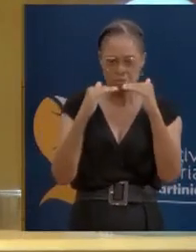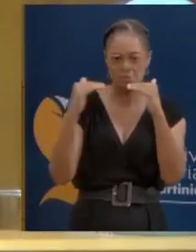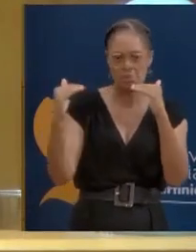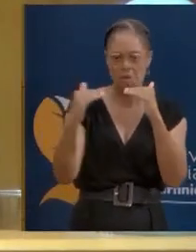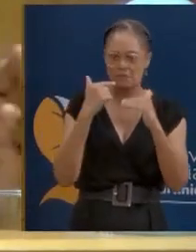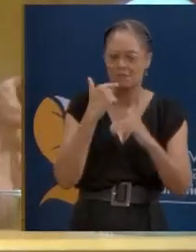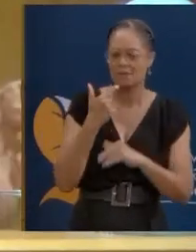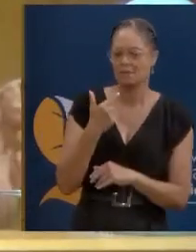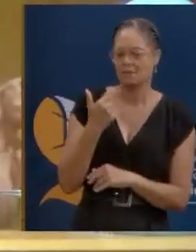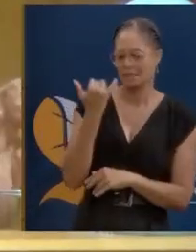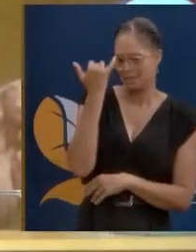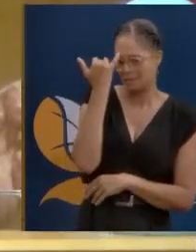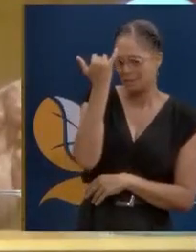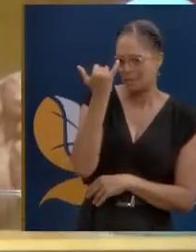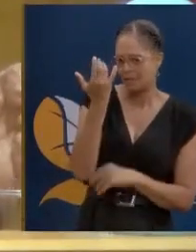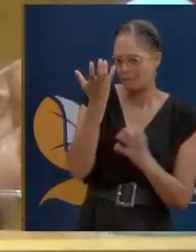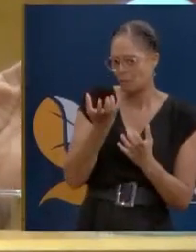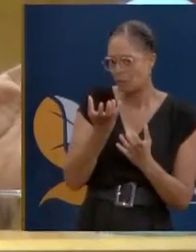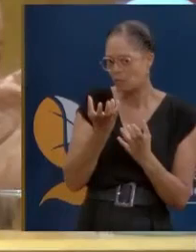évidemment,